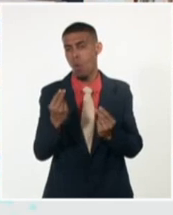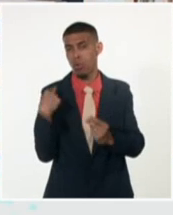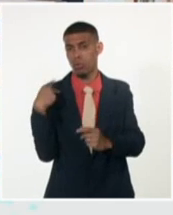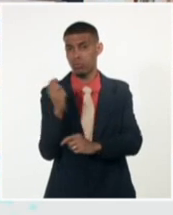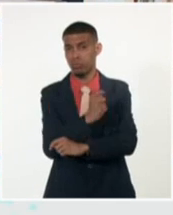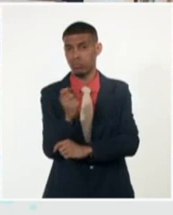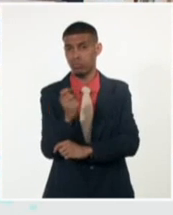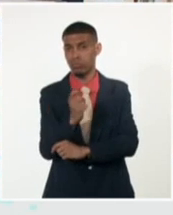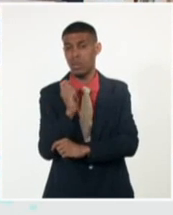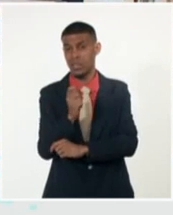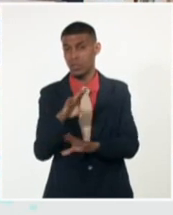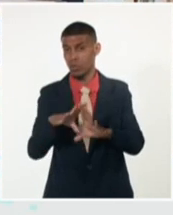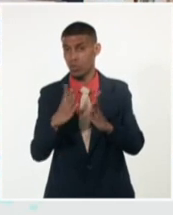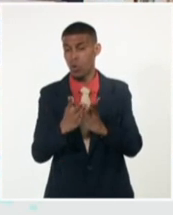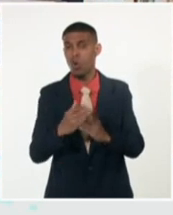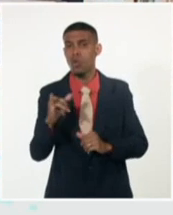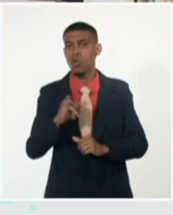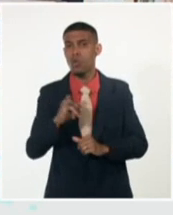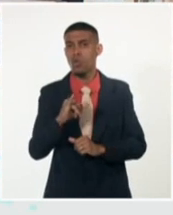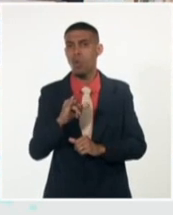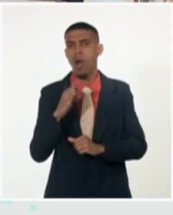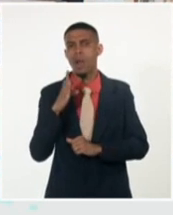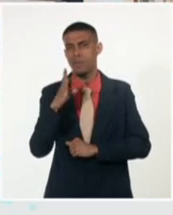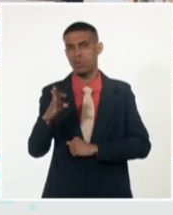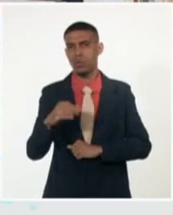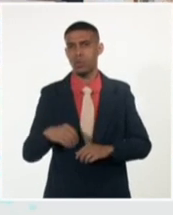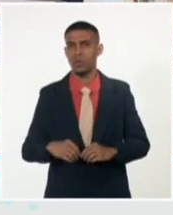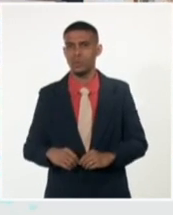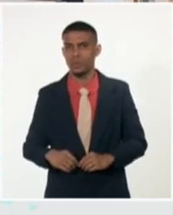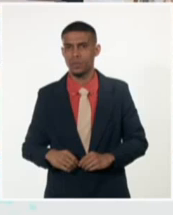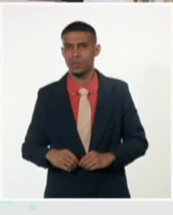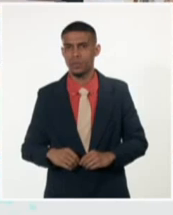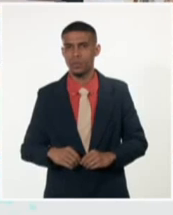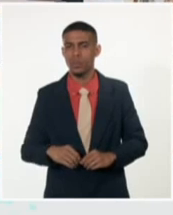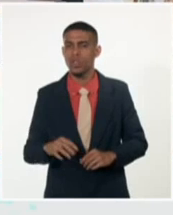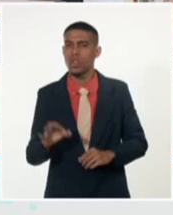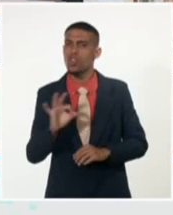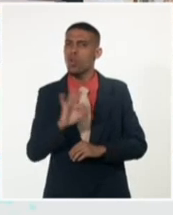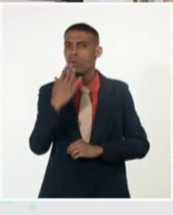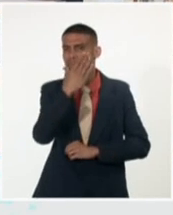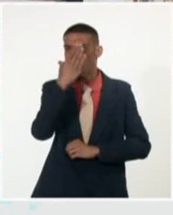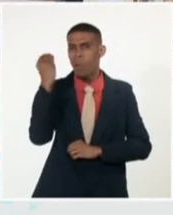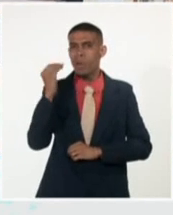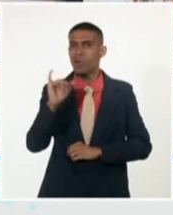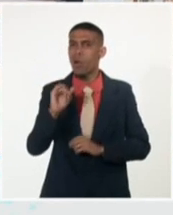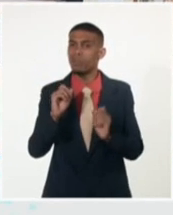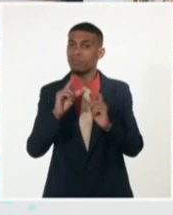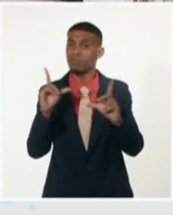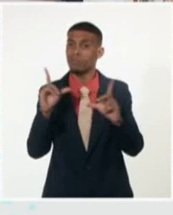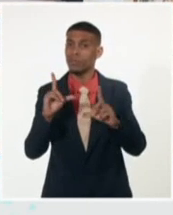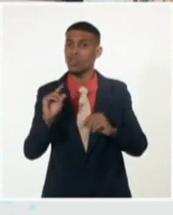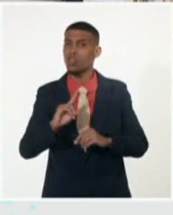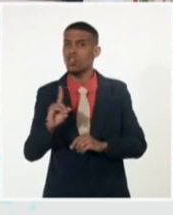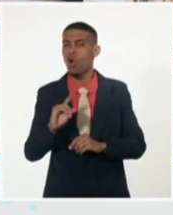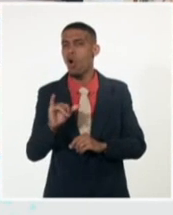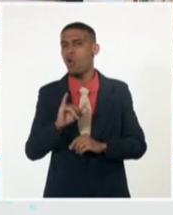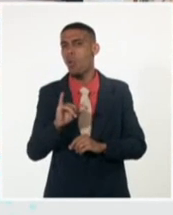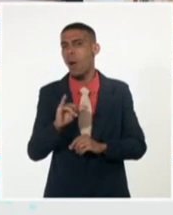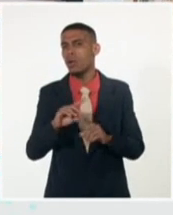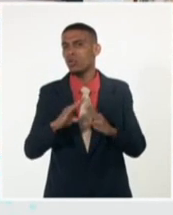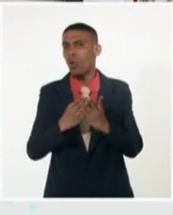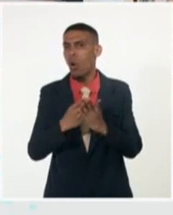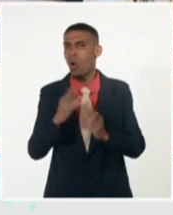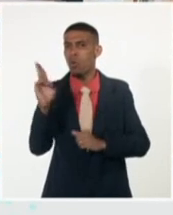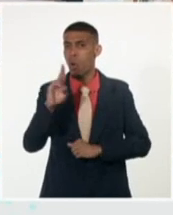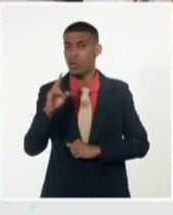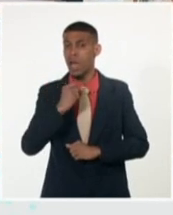y fuimos incapaces de lograrlo. No ignoremos las alertas, no subestimemos las urgencias. Actuemos